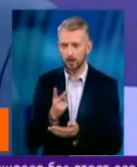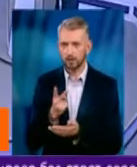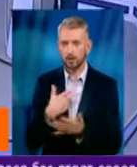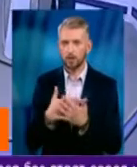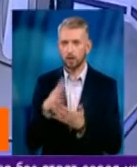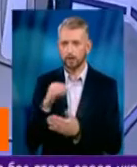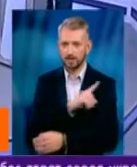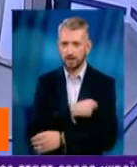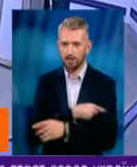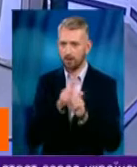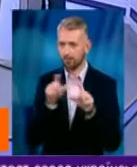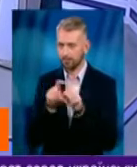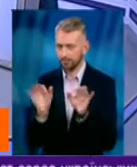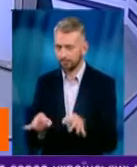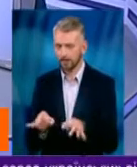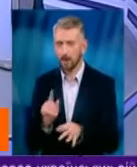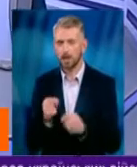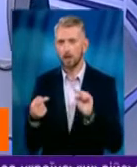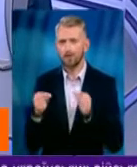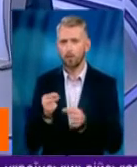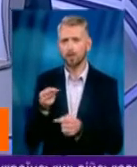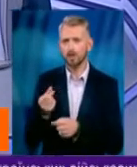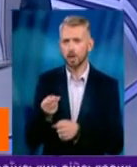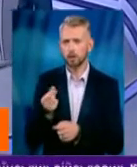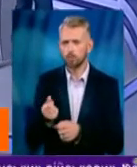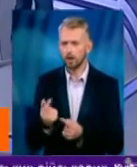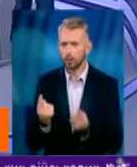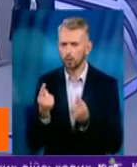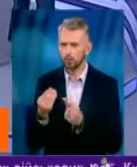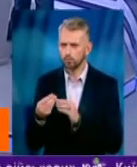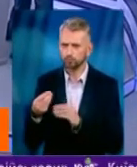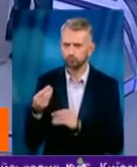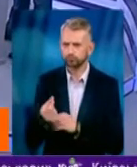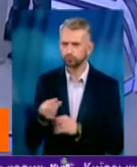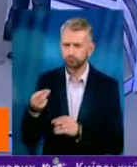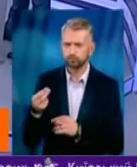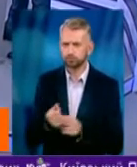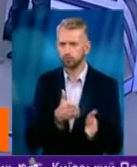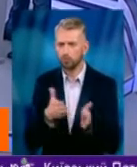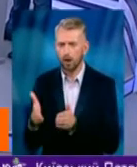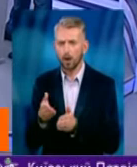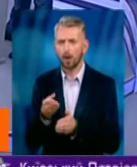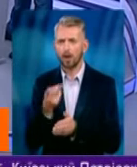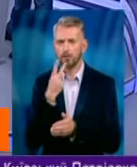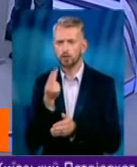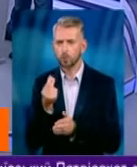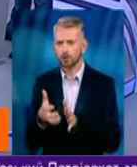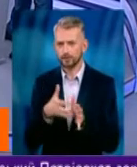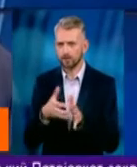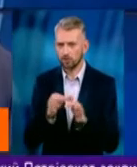майже всі лікарні. Але, звичайно, попри фінансування величезне, завжди коштів не вистачає.